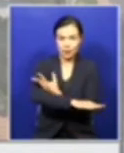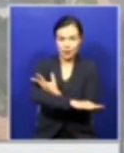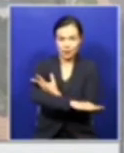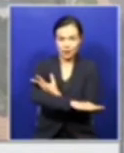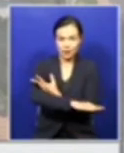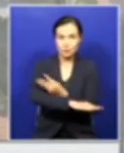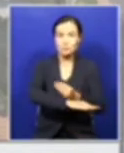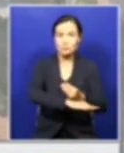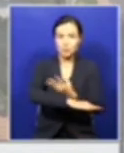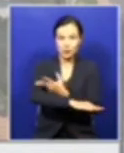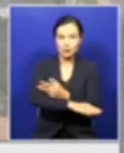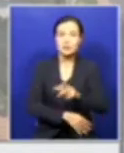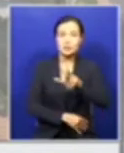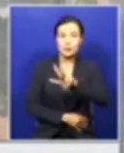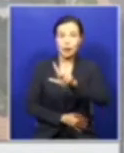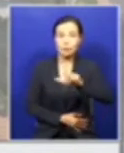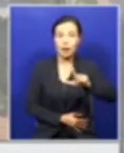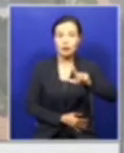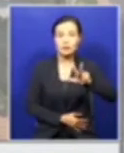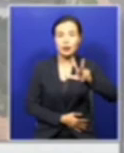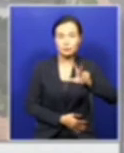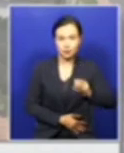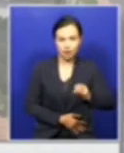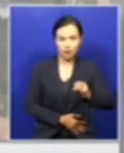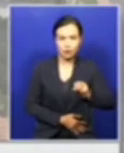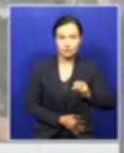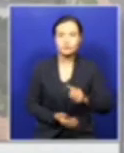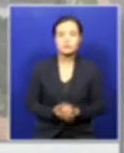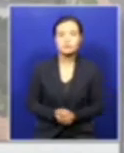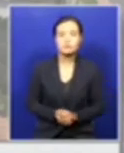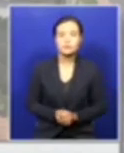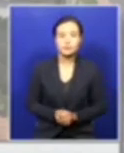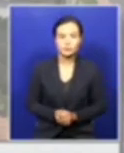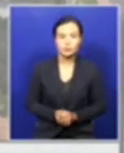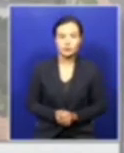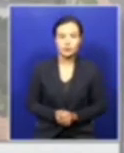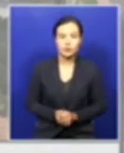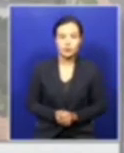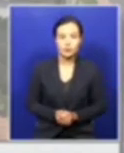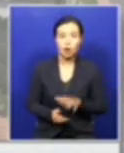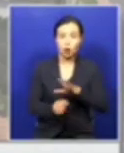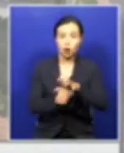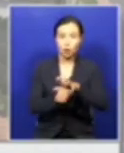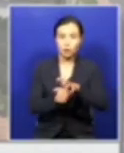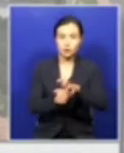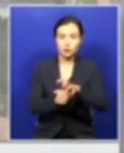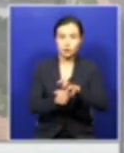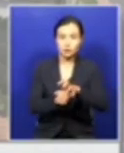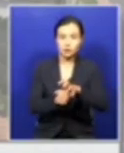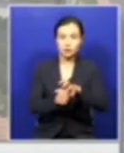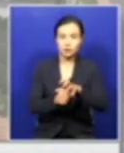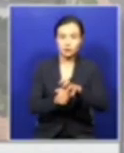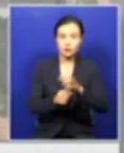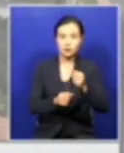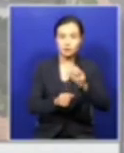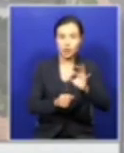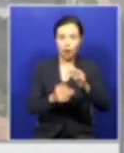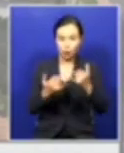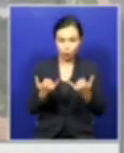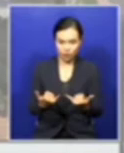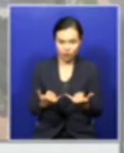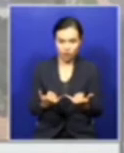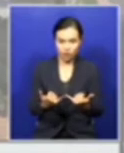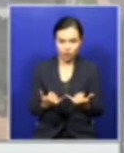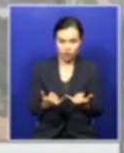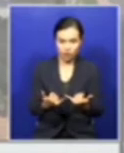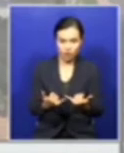มาณ3ล้าน3แสนคนแต่ในขณะที่โรคระบาดโควิด-19 นั้นถึงวันนี้เรา